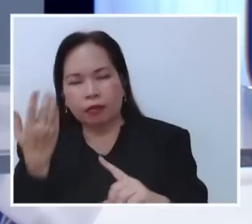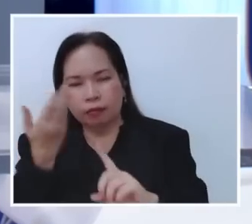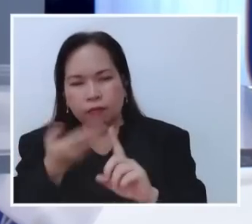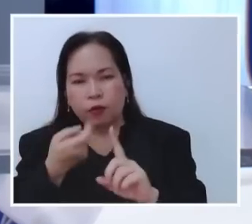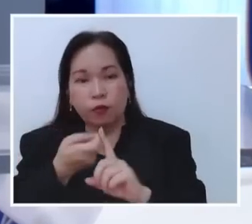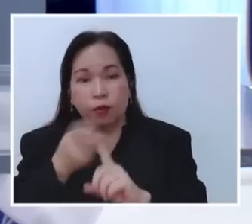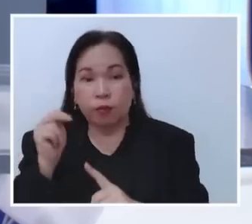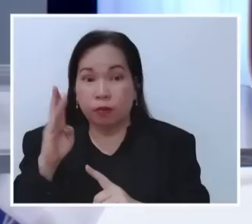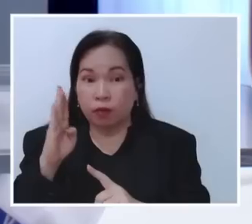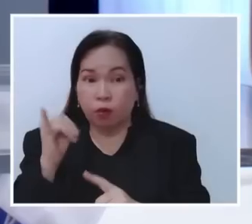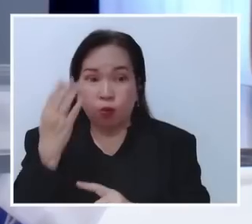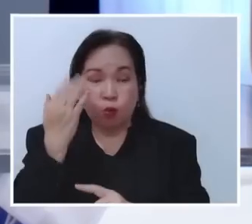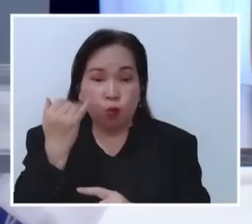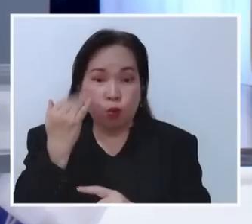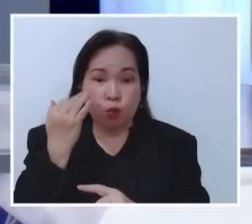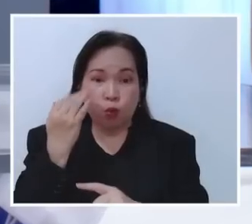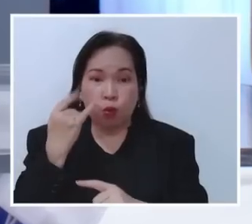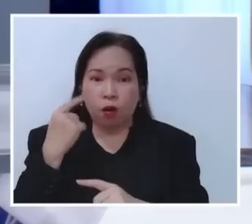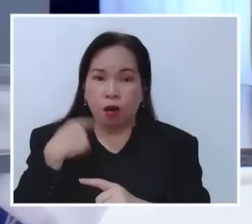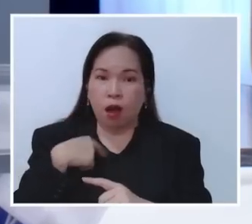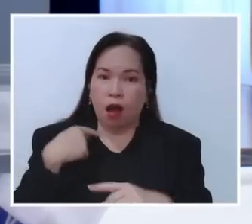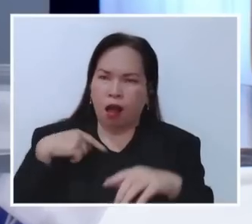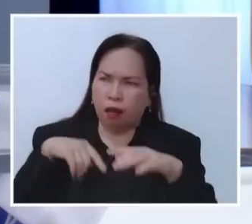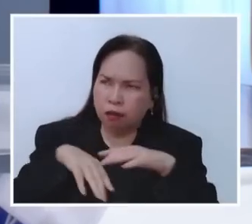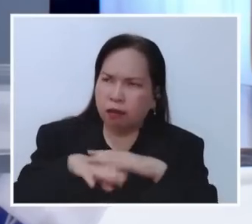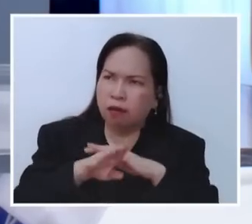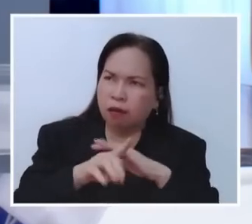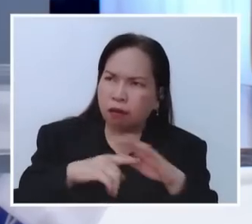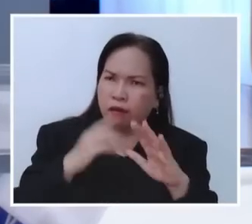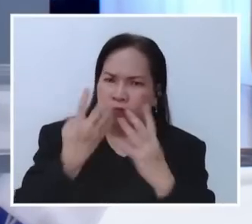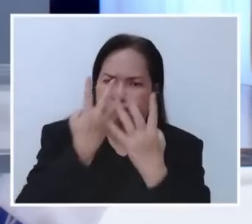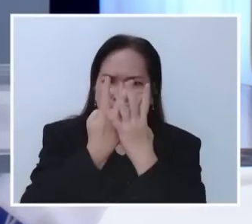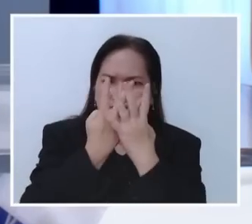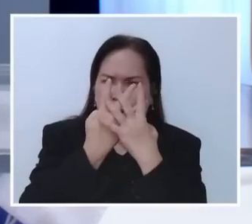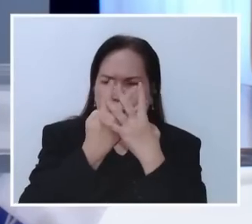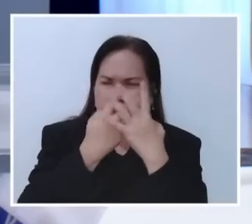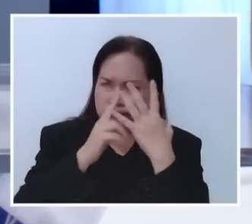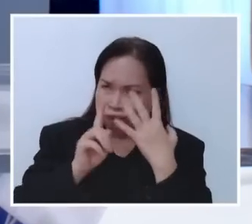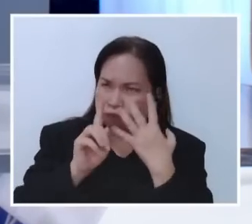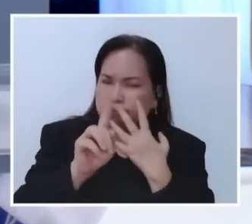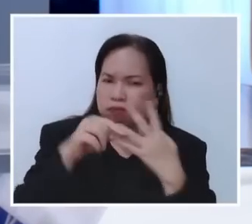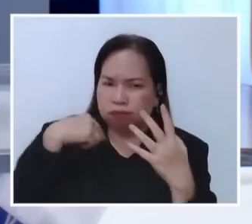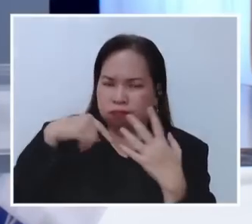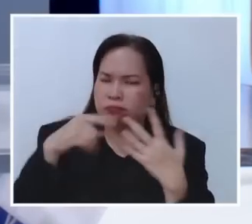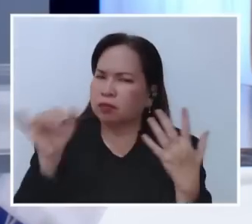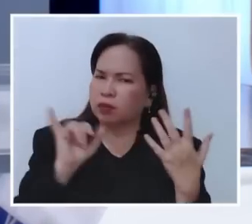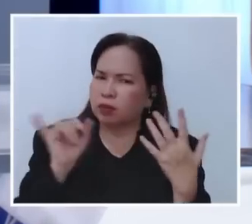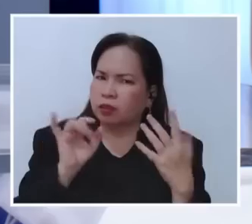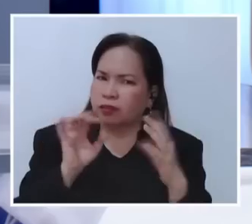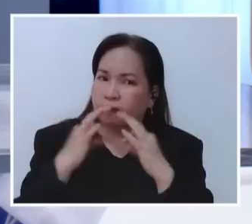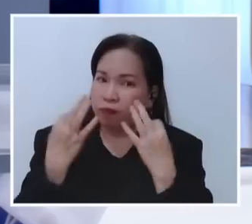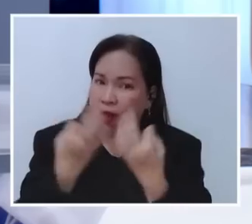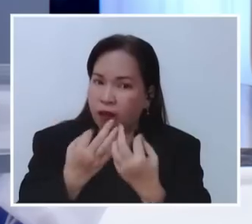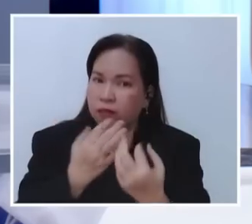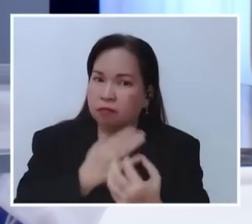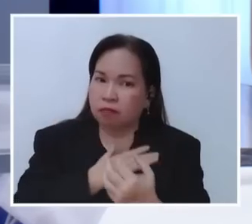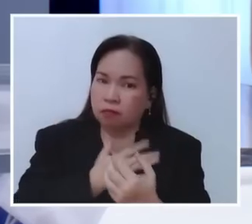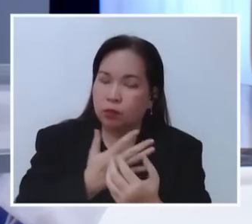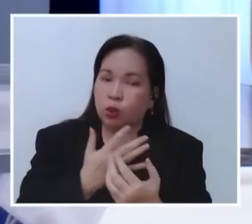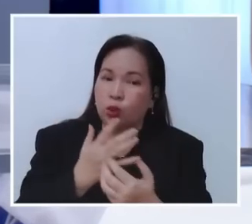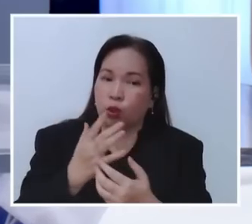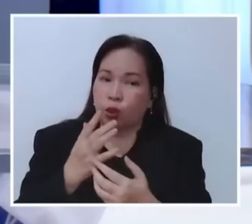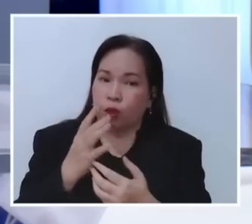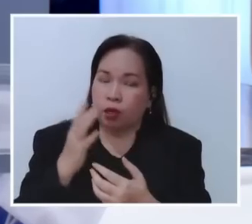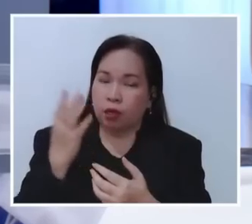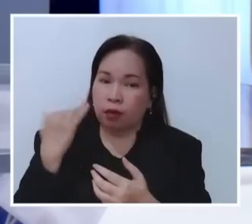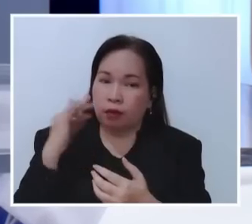sa isyo ng paglamas-masok sa selda. Aminado rin abogado ng pamilya ni dating Negros Oriental Roel Digamo na